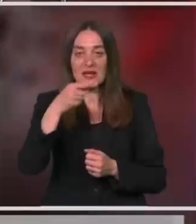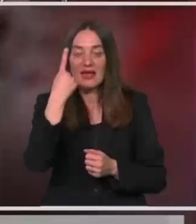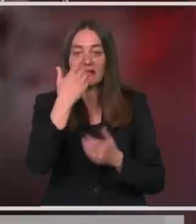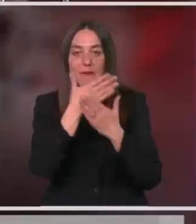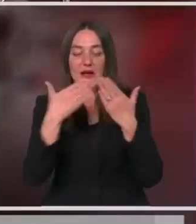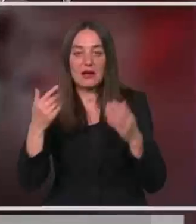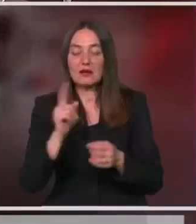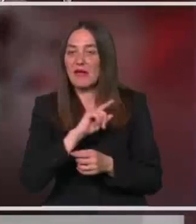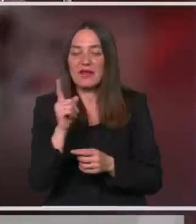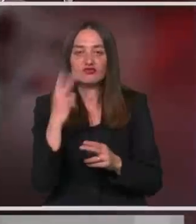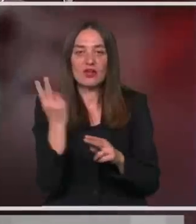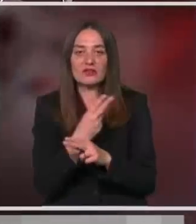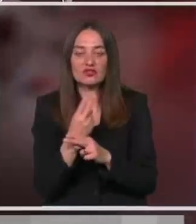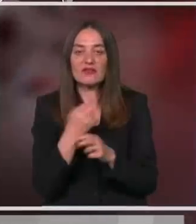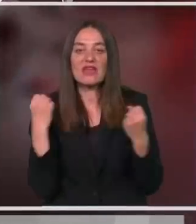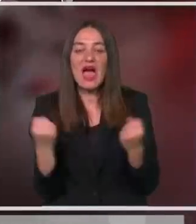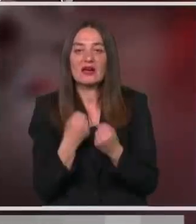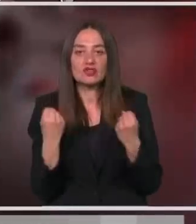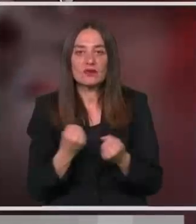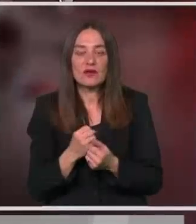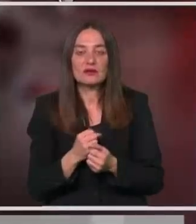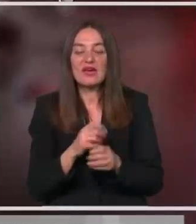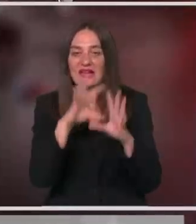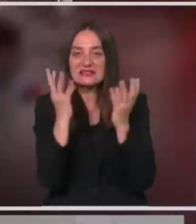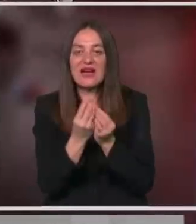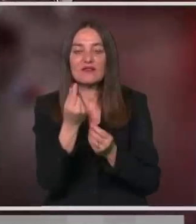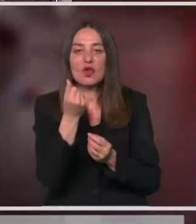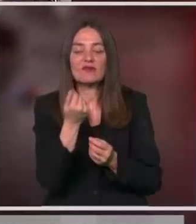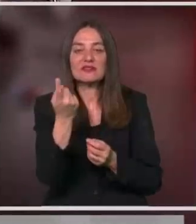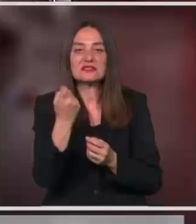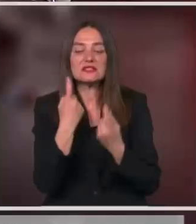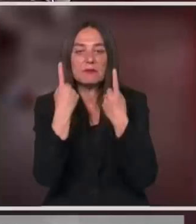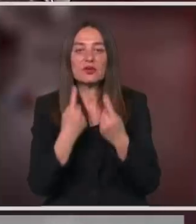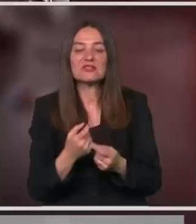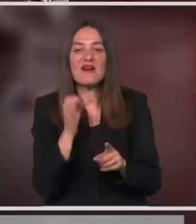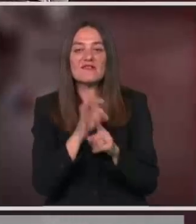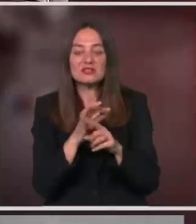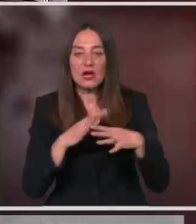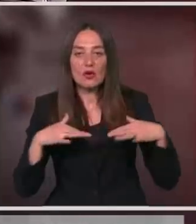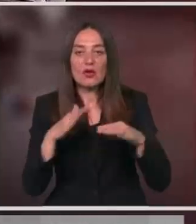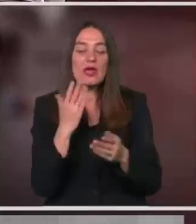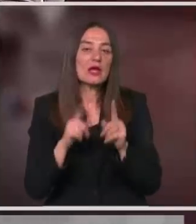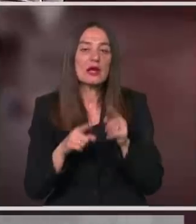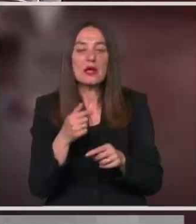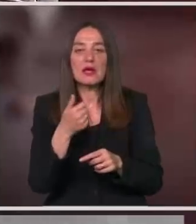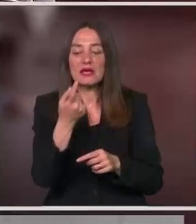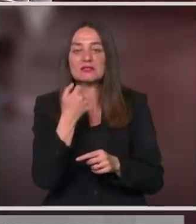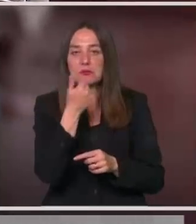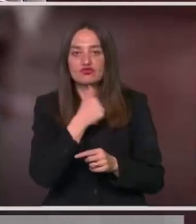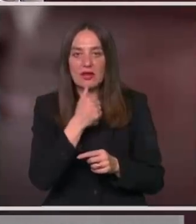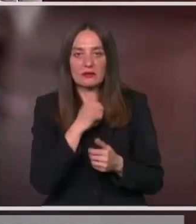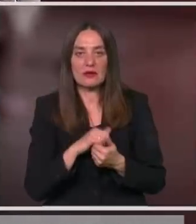milijardu neće država angažovati sav novac iz postojećeg fiskalnog prostora ili, bolje rečeno, iz budžeta.